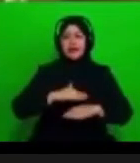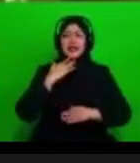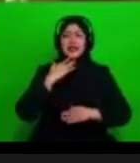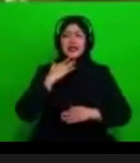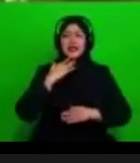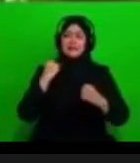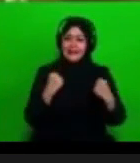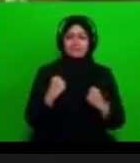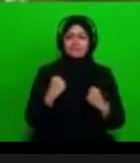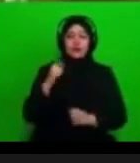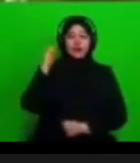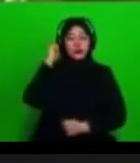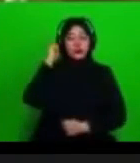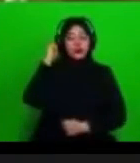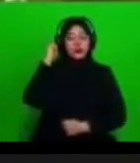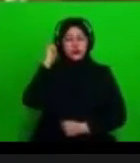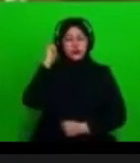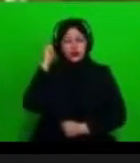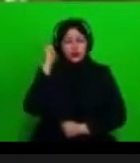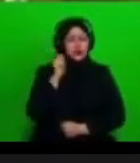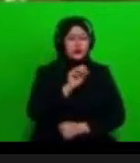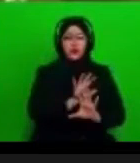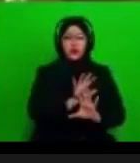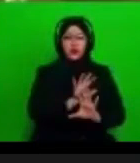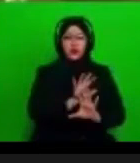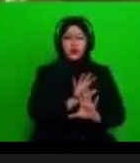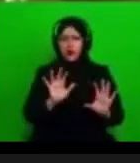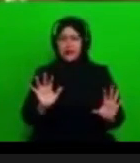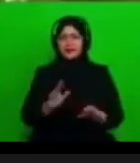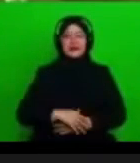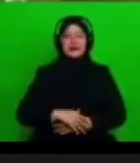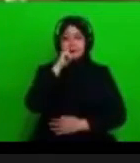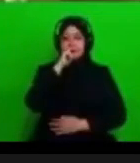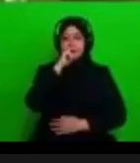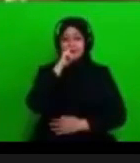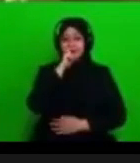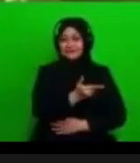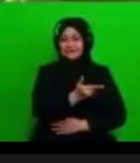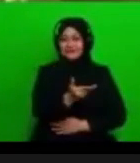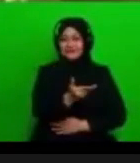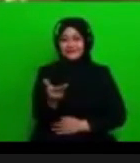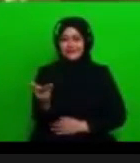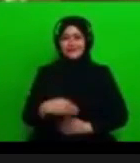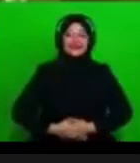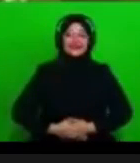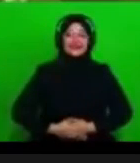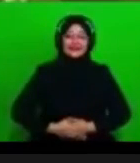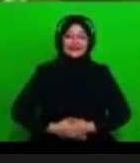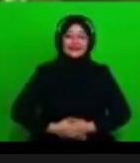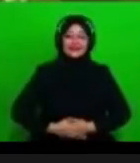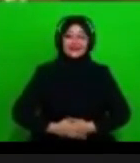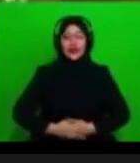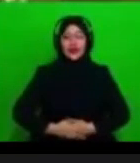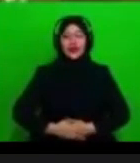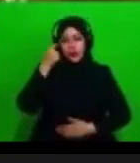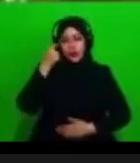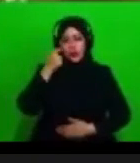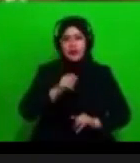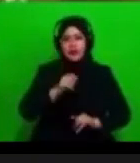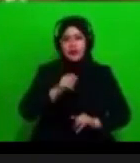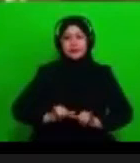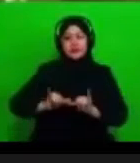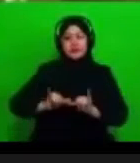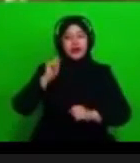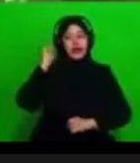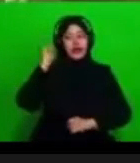dan salam sehat untuk ibu-ibu dan bapak-bapak semuanya. Yang kita hormati bersama dan kita